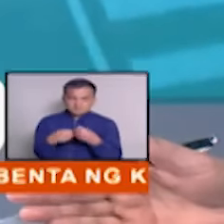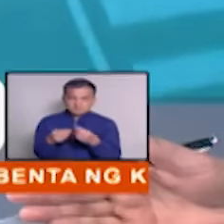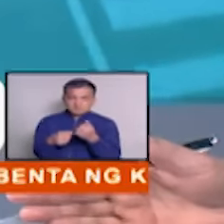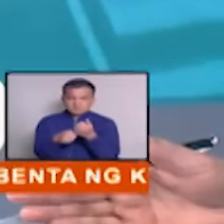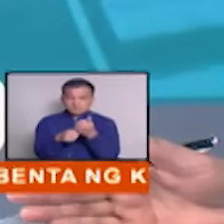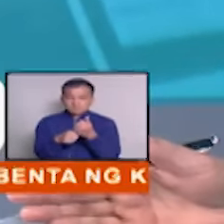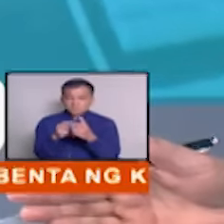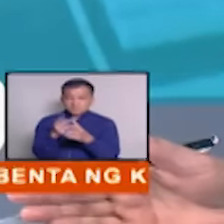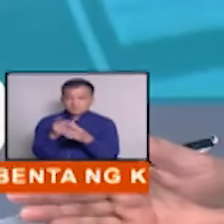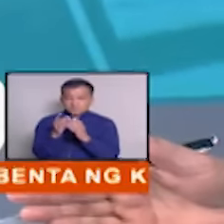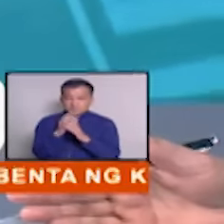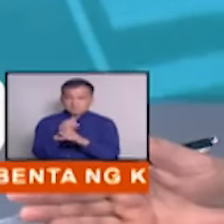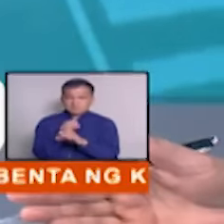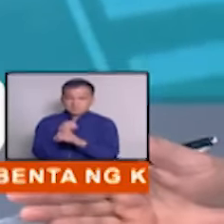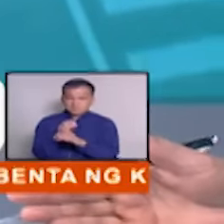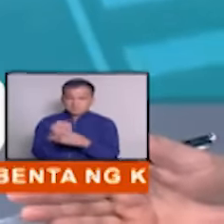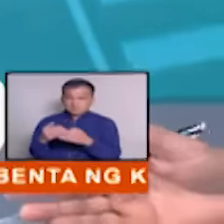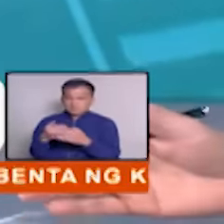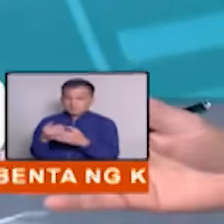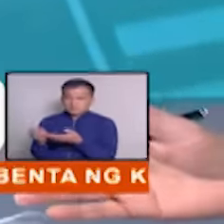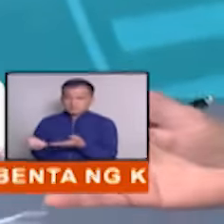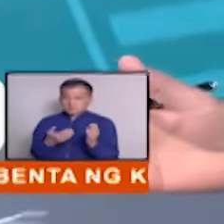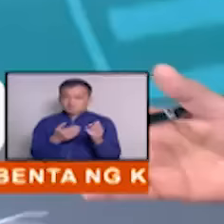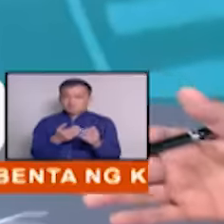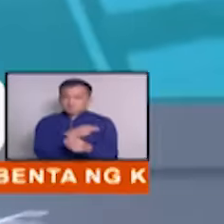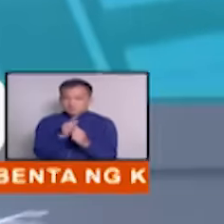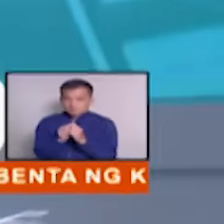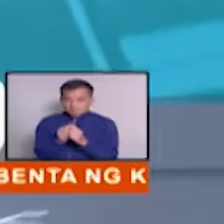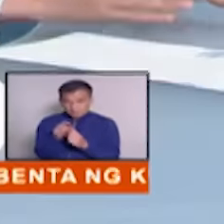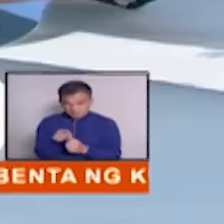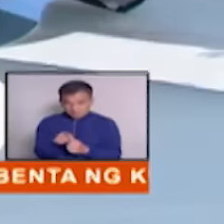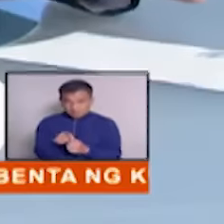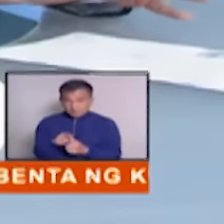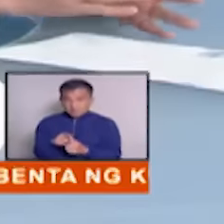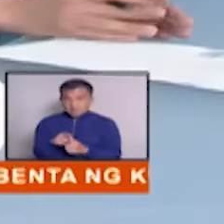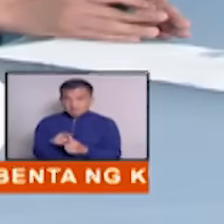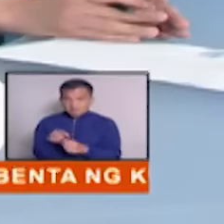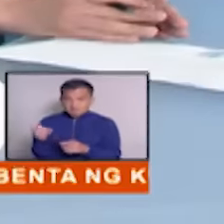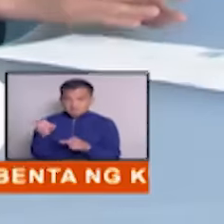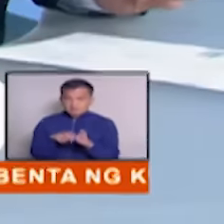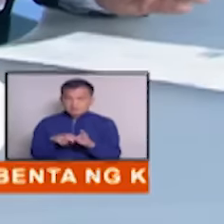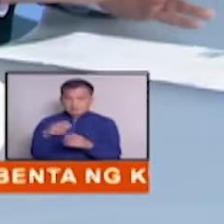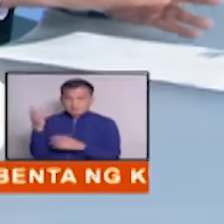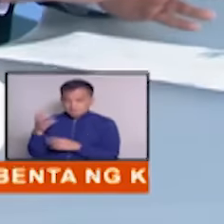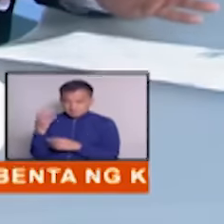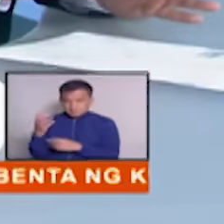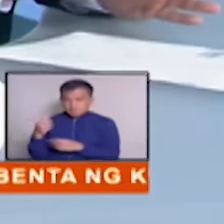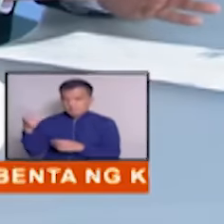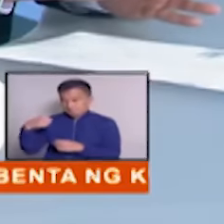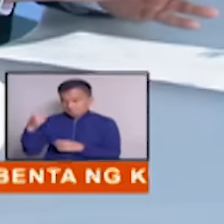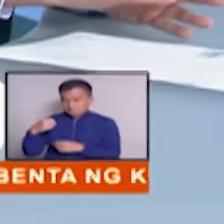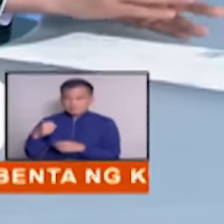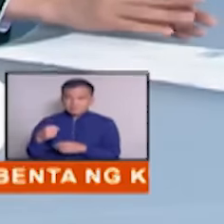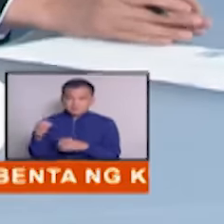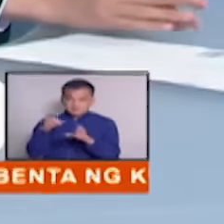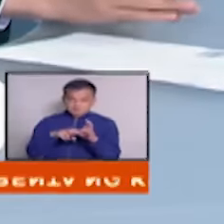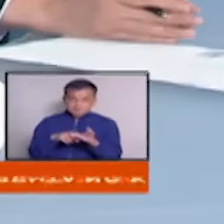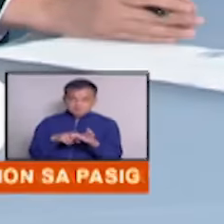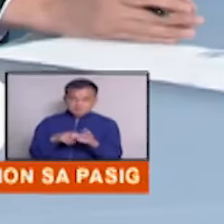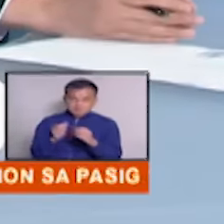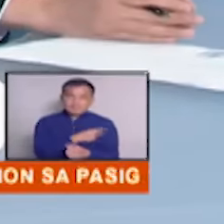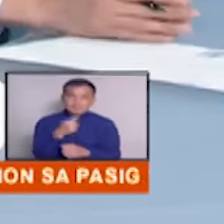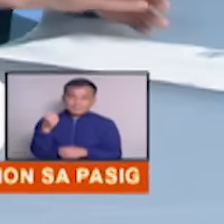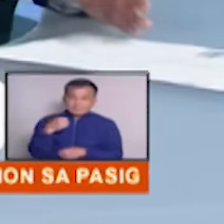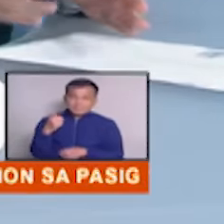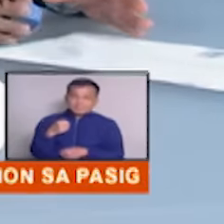primary care po bago po sila i-transfer sa hospital. At sasama ka, halimbawa, sasakay ka sa ambulansya. Yes, sir. Sasakay ka kasama ng